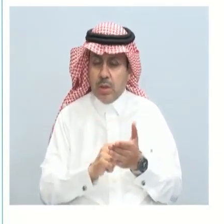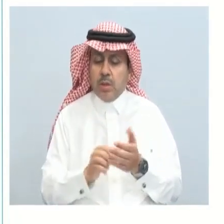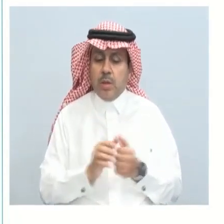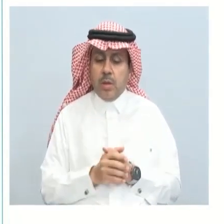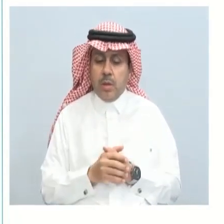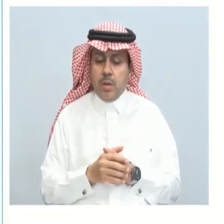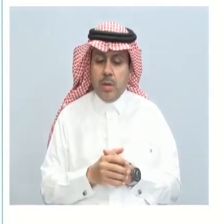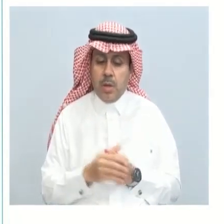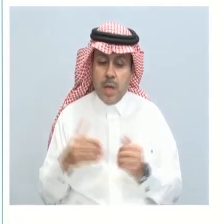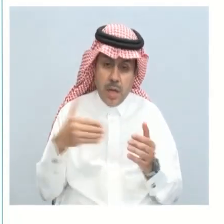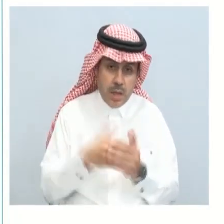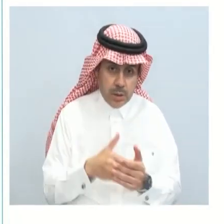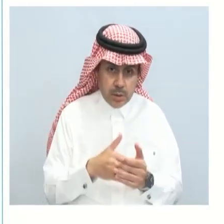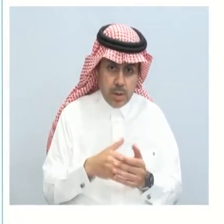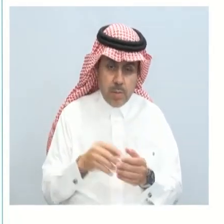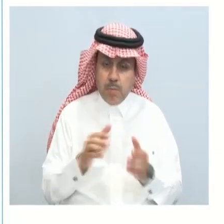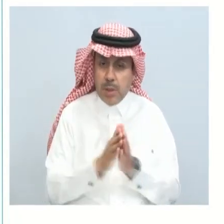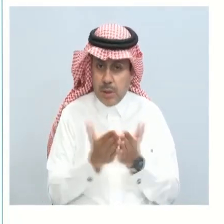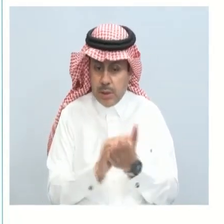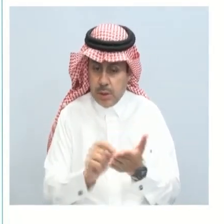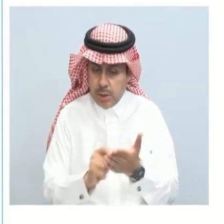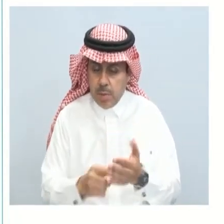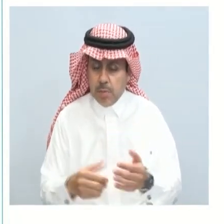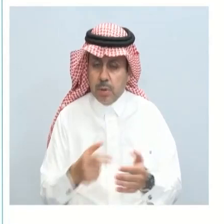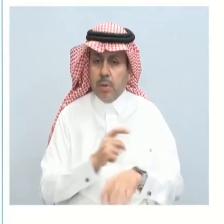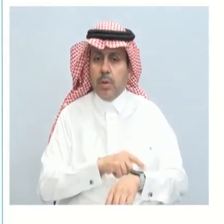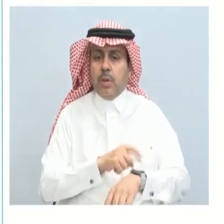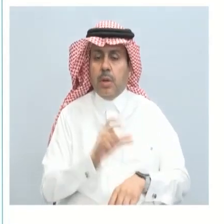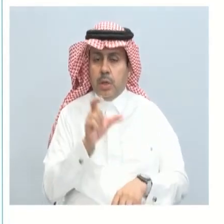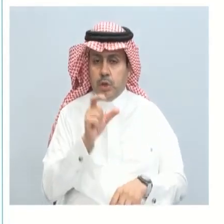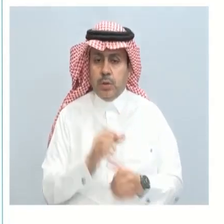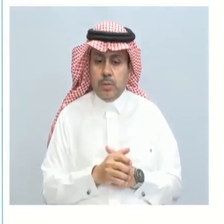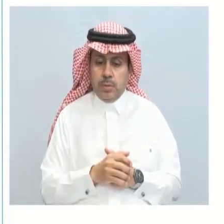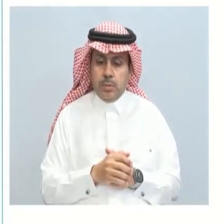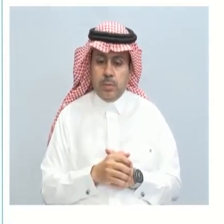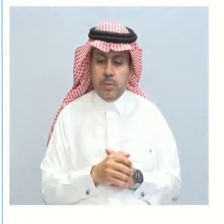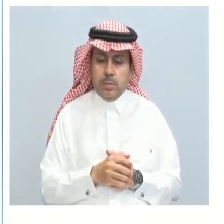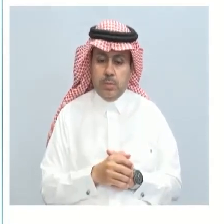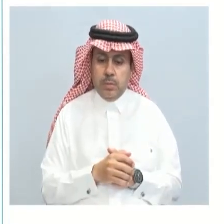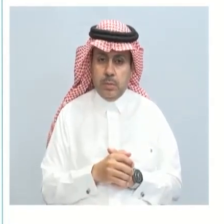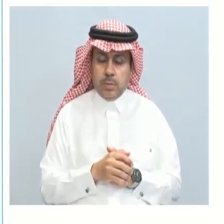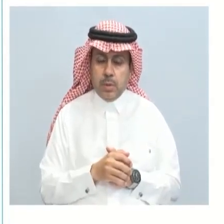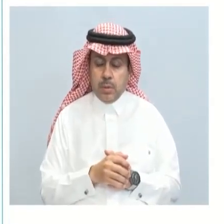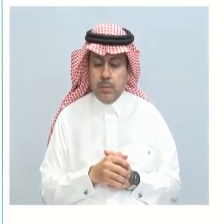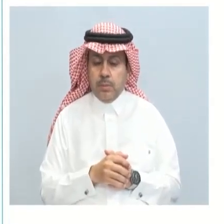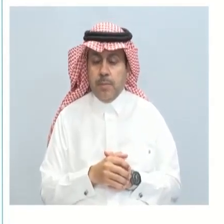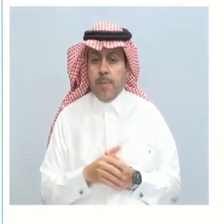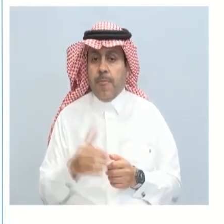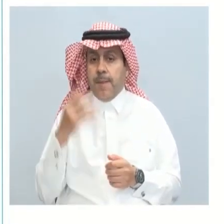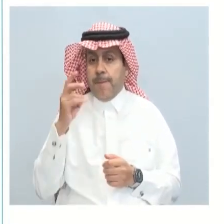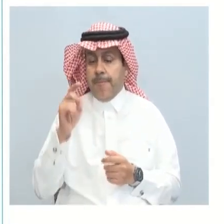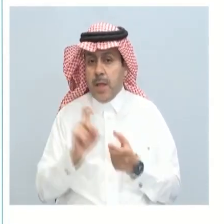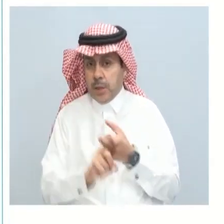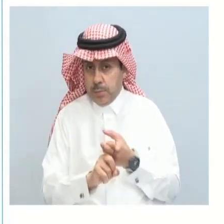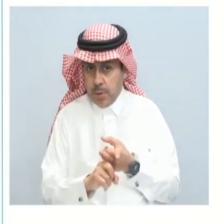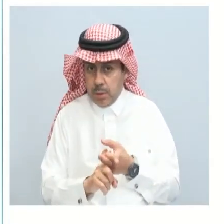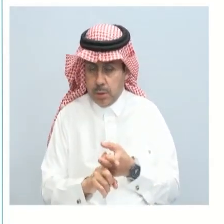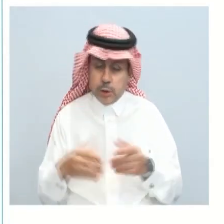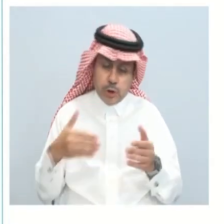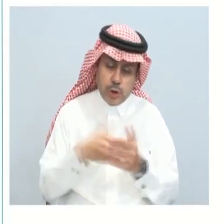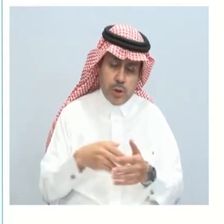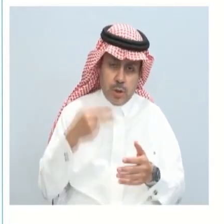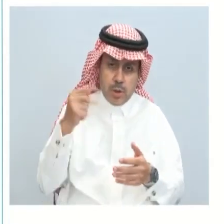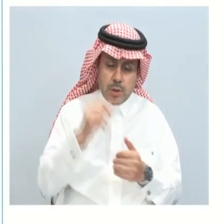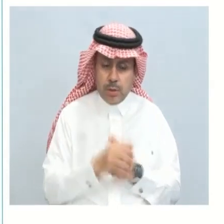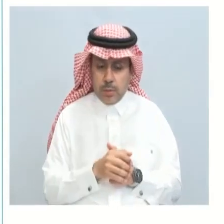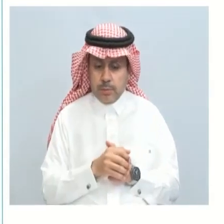يعني لا تعزم على نكاح او خطبه هذه المعتده حتى تنتهي العده